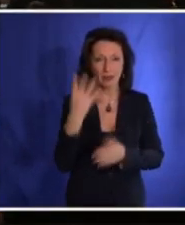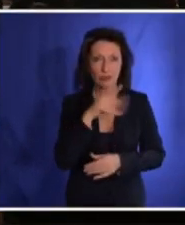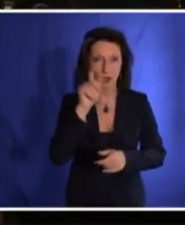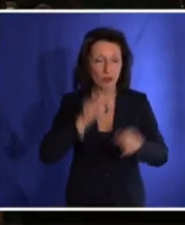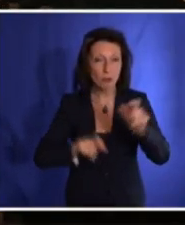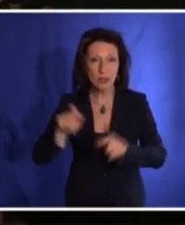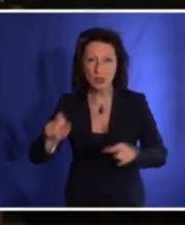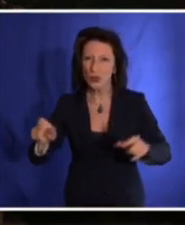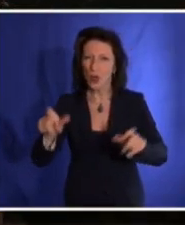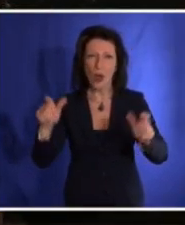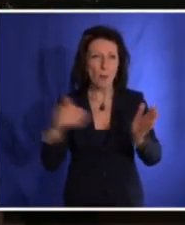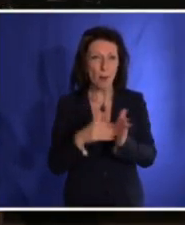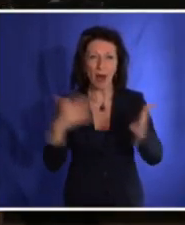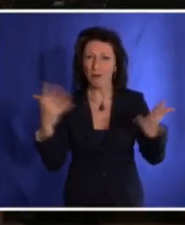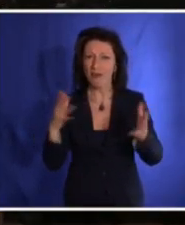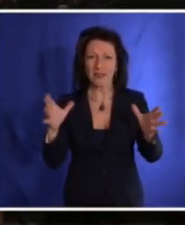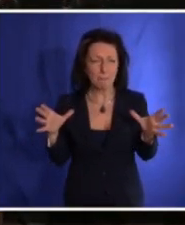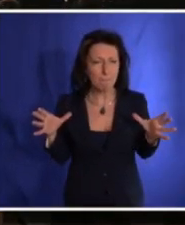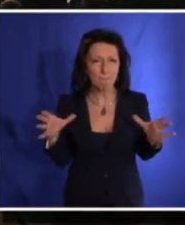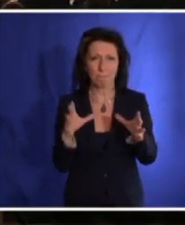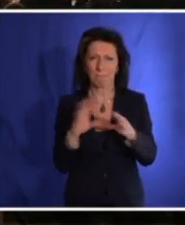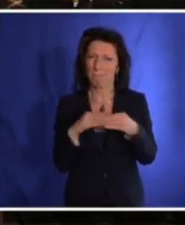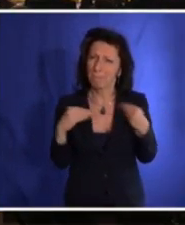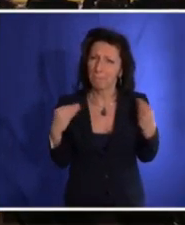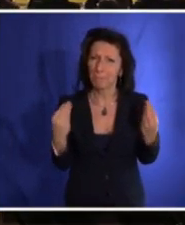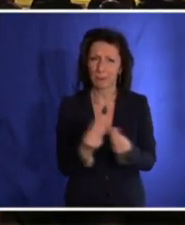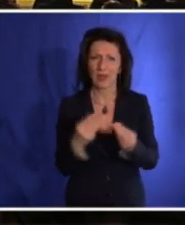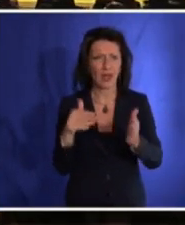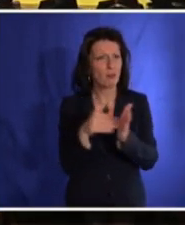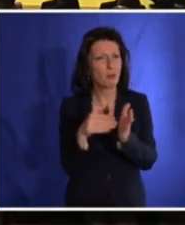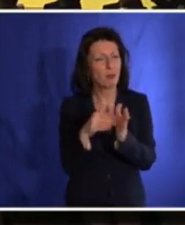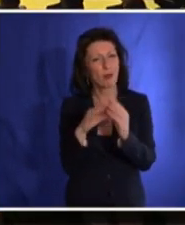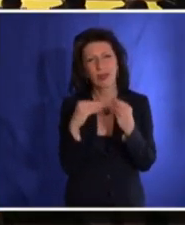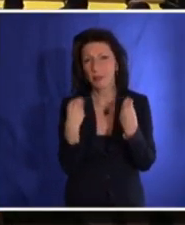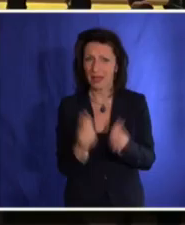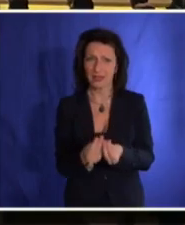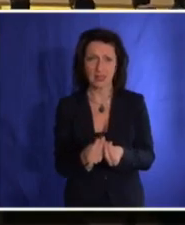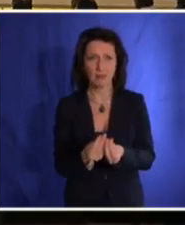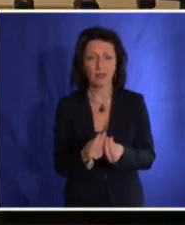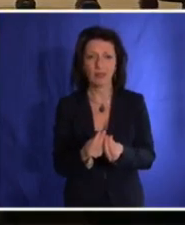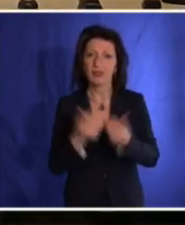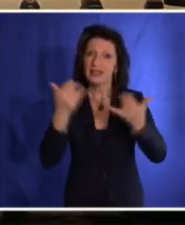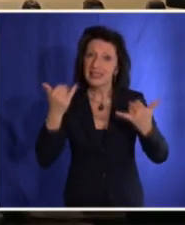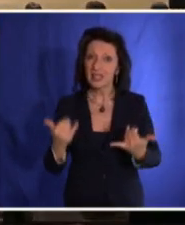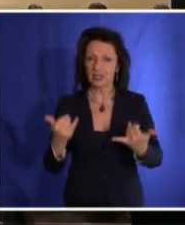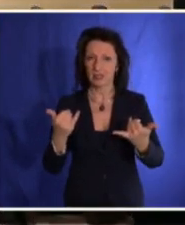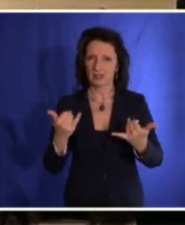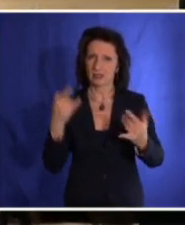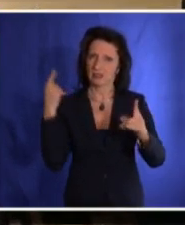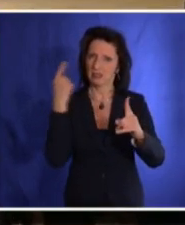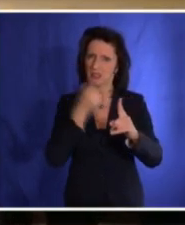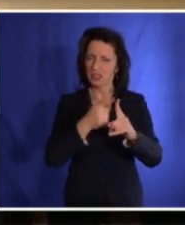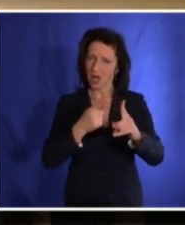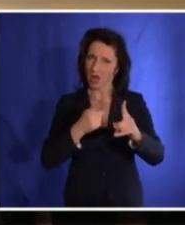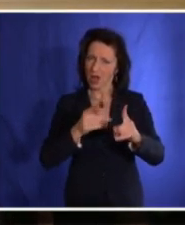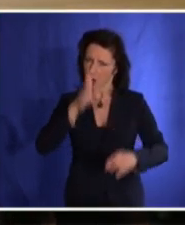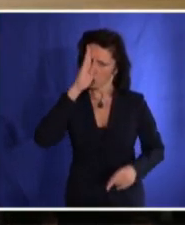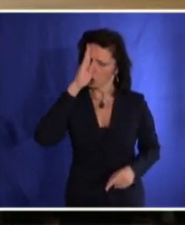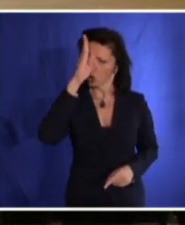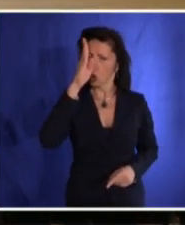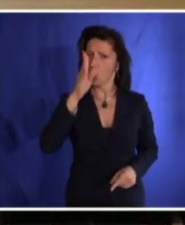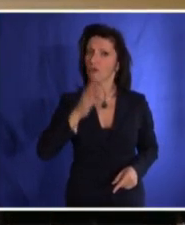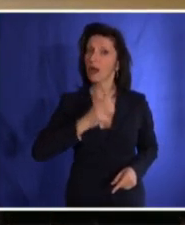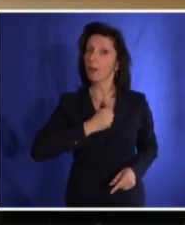brauchen dieses Miteinander, da sind wir stärker, wir brauchen die Gemeinsamkeit, es geht darum, mit Mut in die Zukunft zu gehen, mit